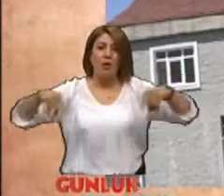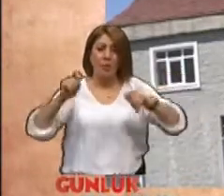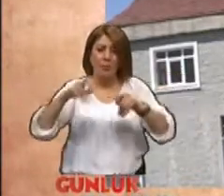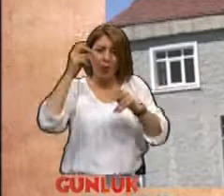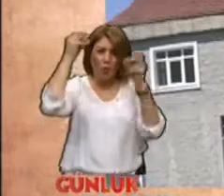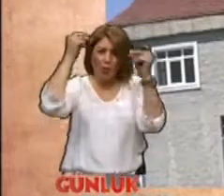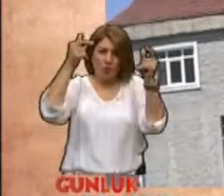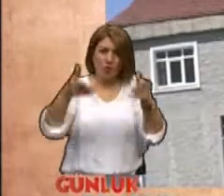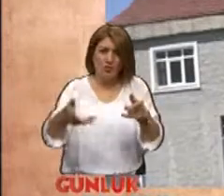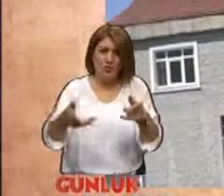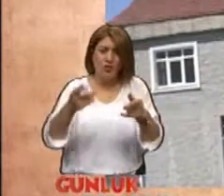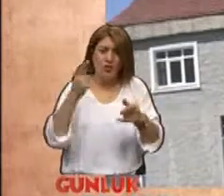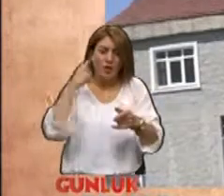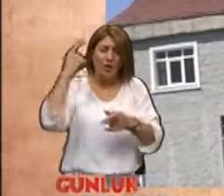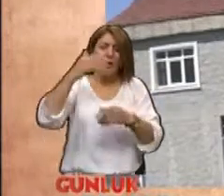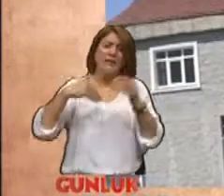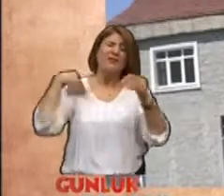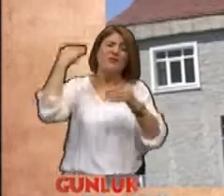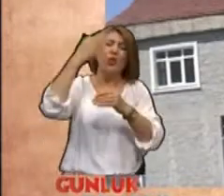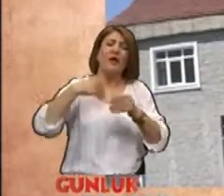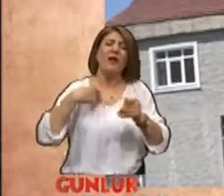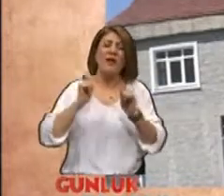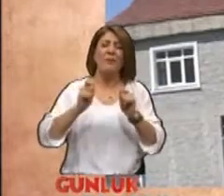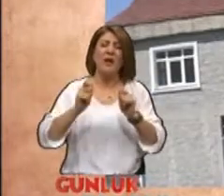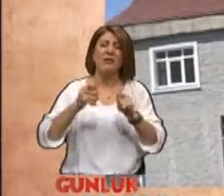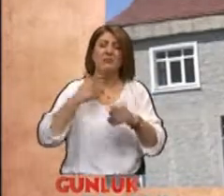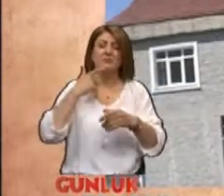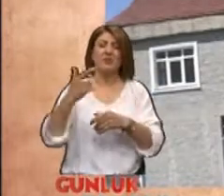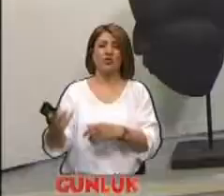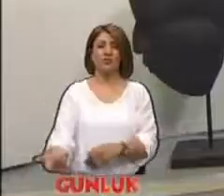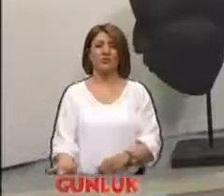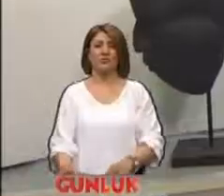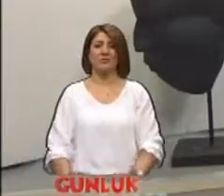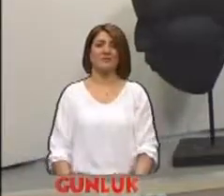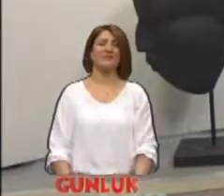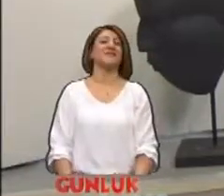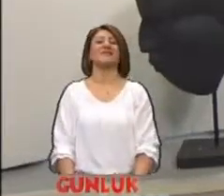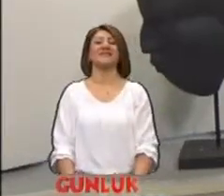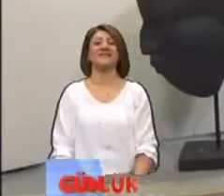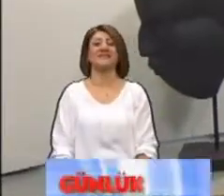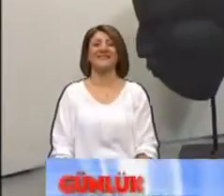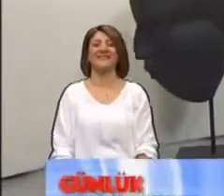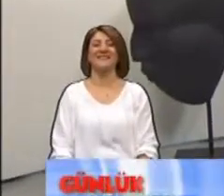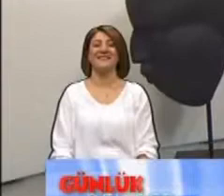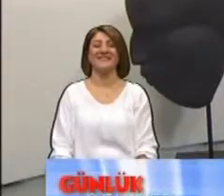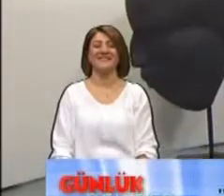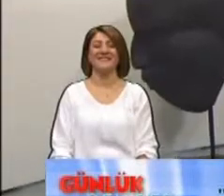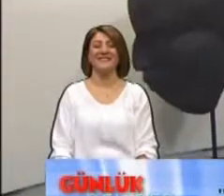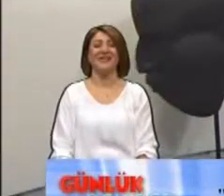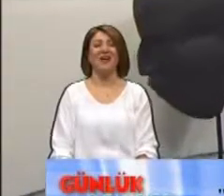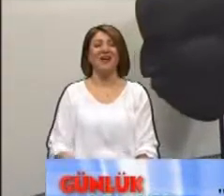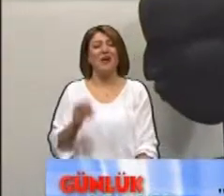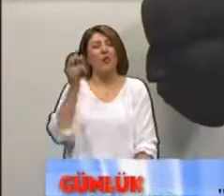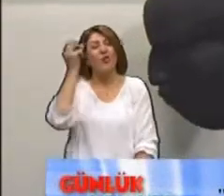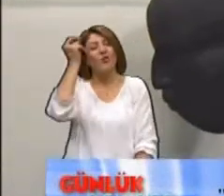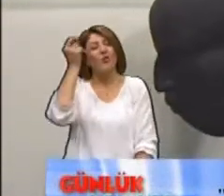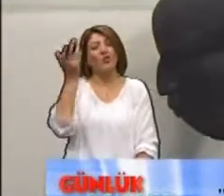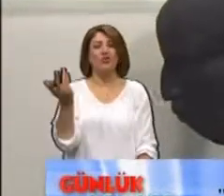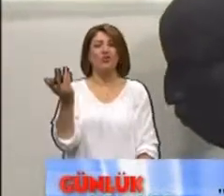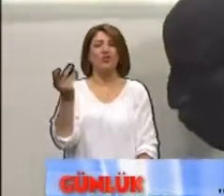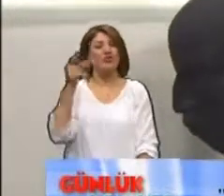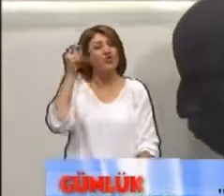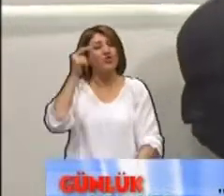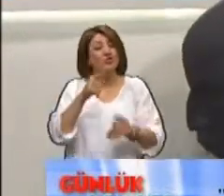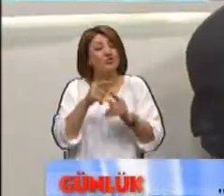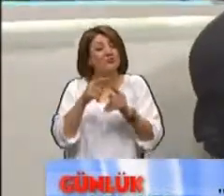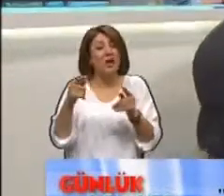Dalgın ev sahibi balkonu ileri bir tarihte yapacaklarını söyledi. Dalgınlığın boyutu önemli değil mi?